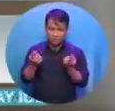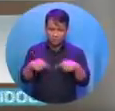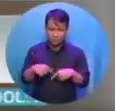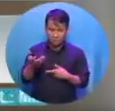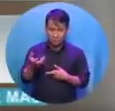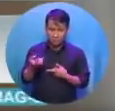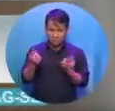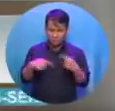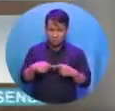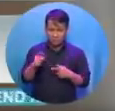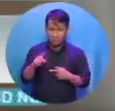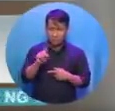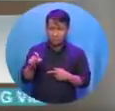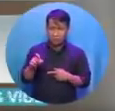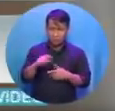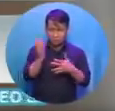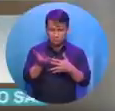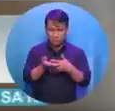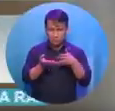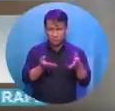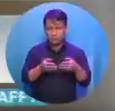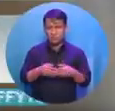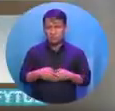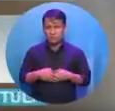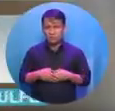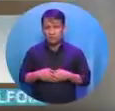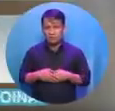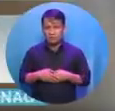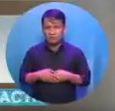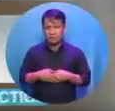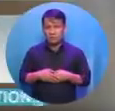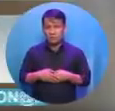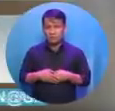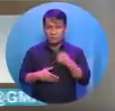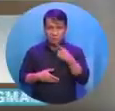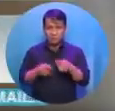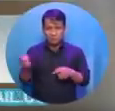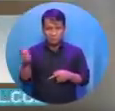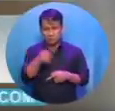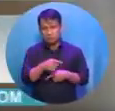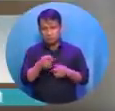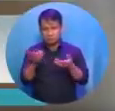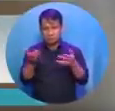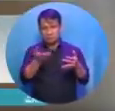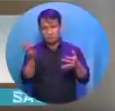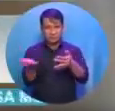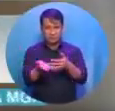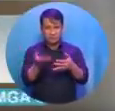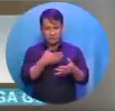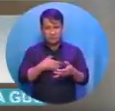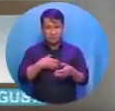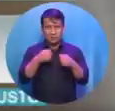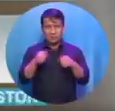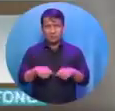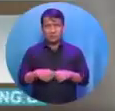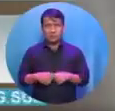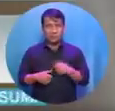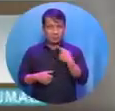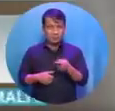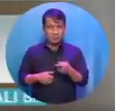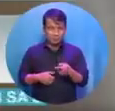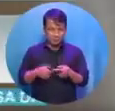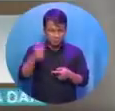ha? Kakasuhan mo? Pilit niya po. Opo, kakasuhan ko na po, sir. Okay. Kasi ito na kausapin niyo